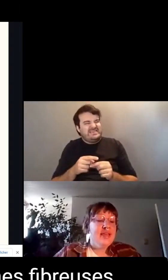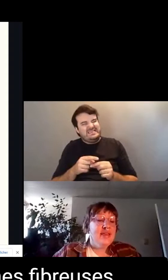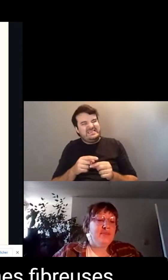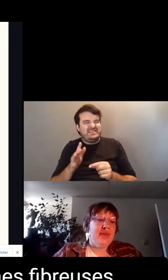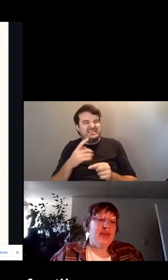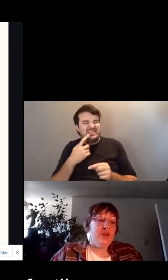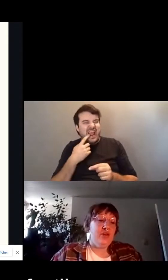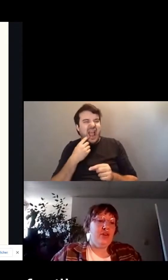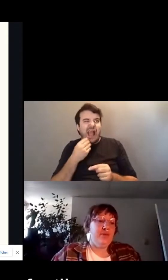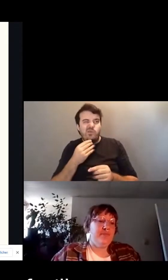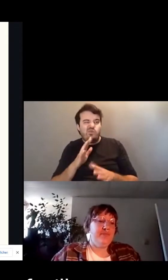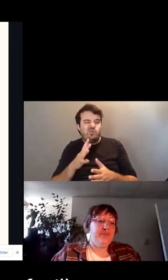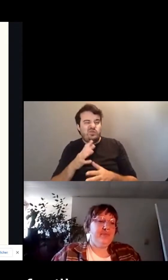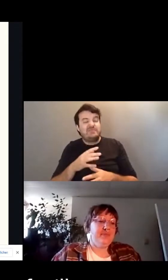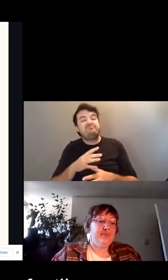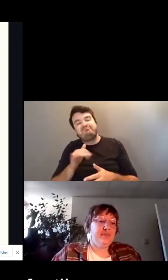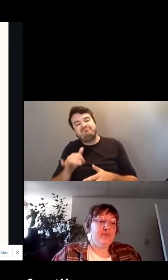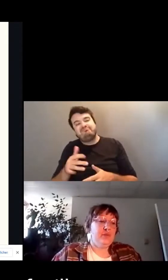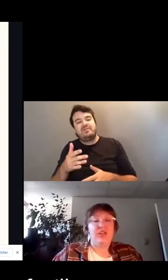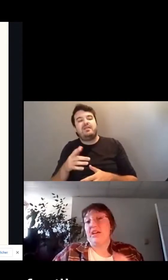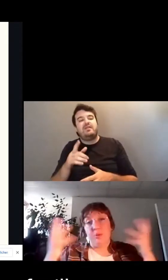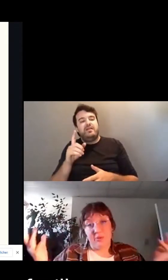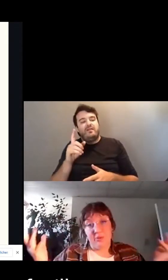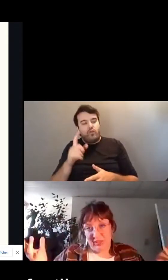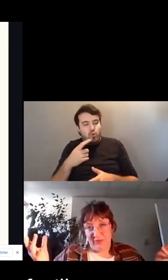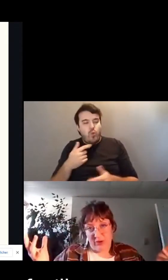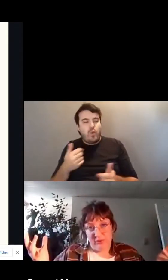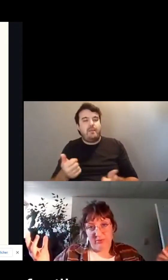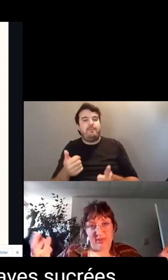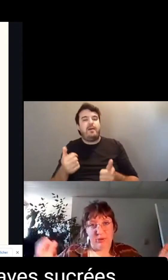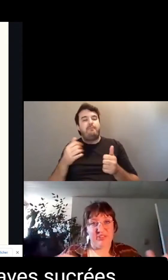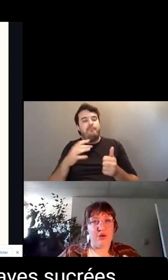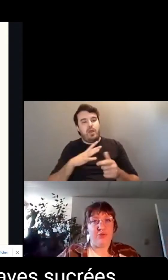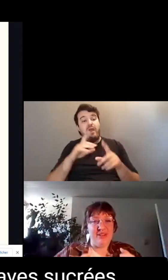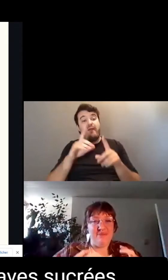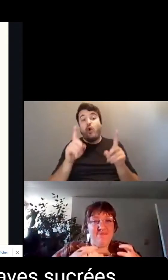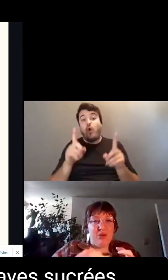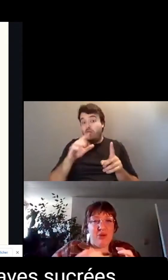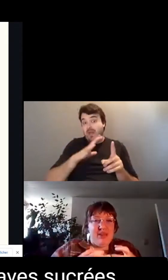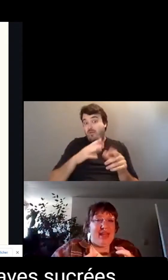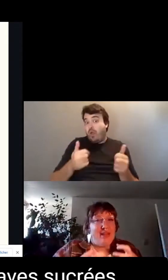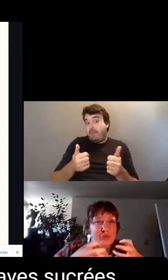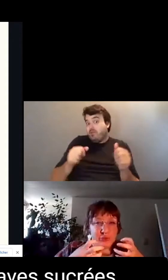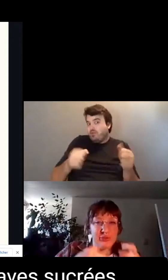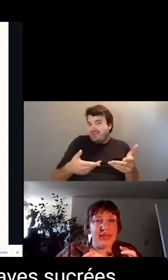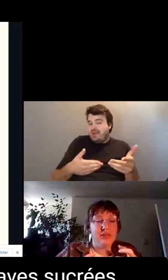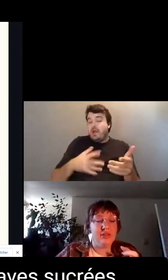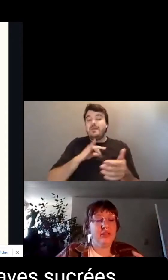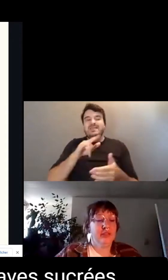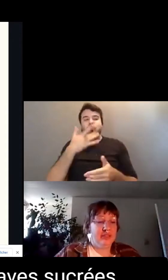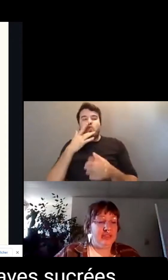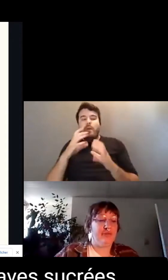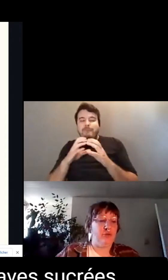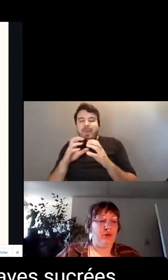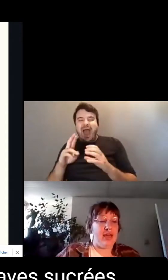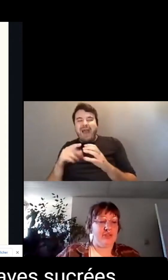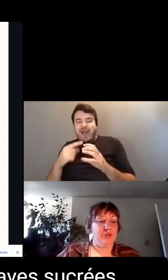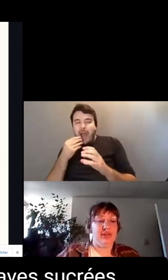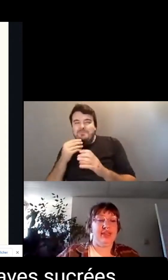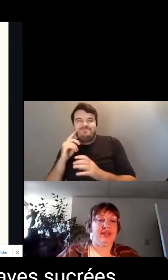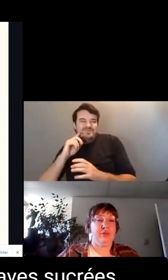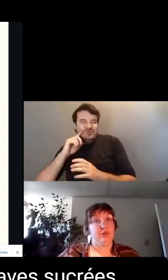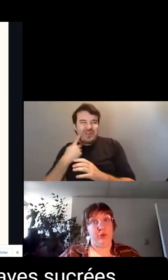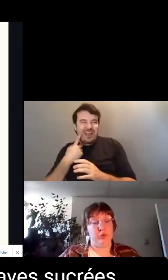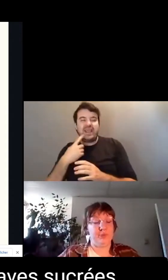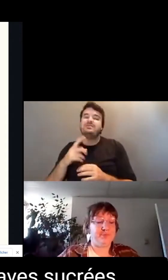dent, mais vous allez quand même avoir des feuilles. Par contre, si on veut les bonnes betteraves sucrées, là, il faut